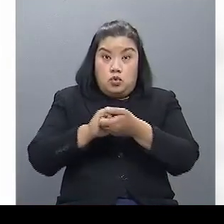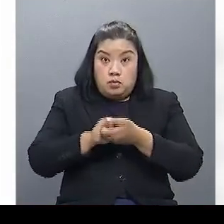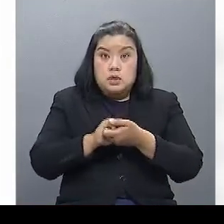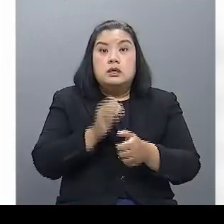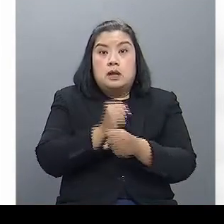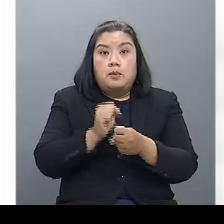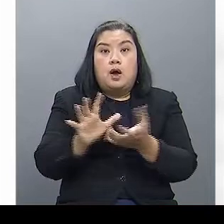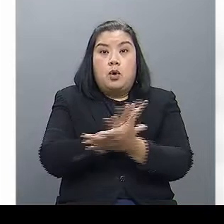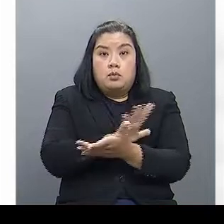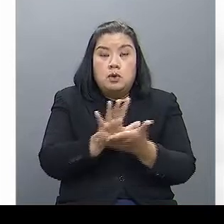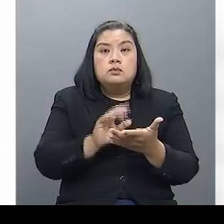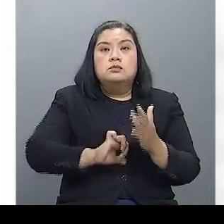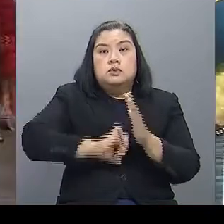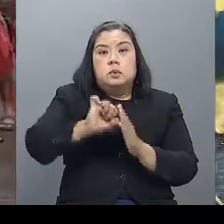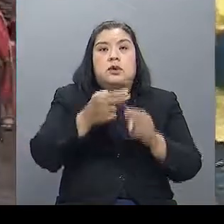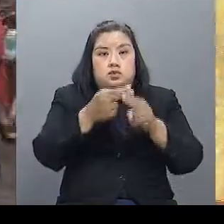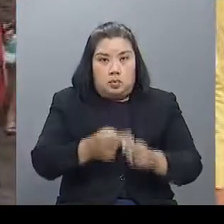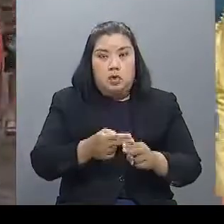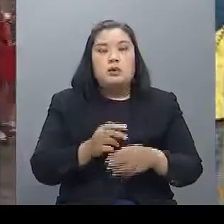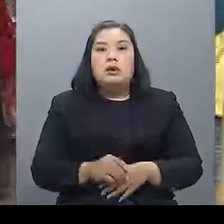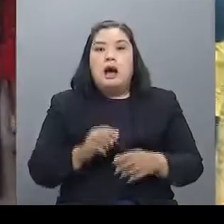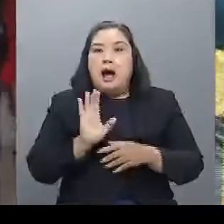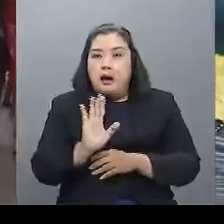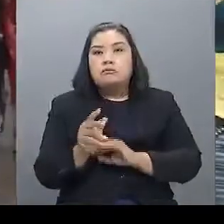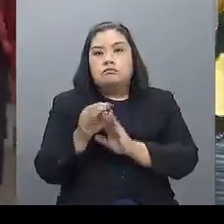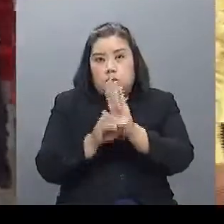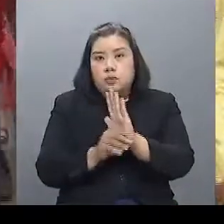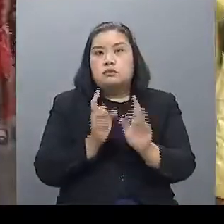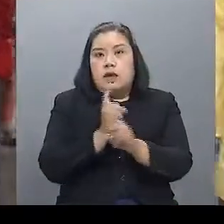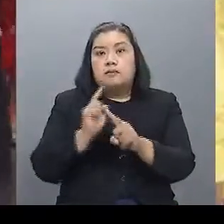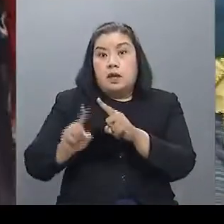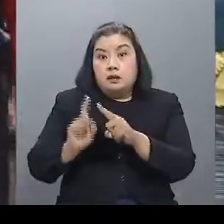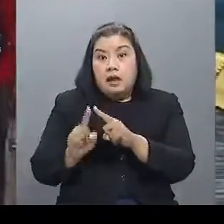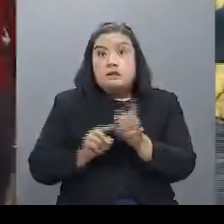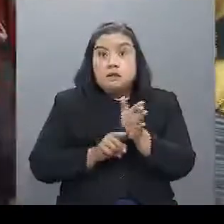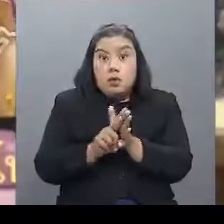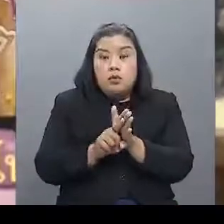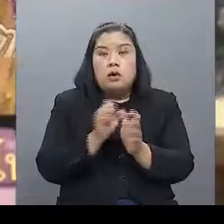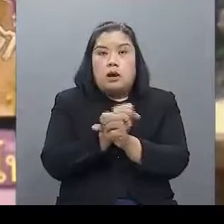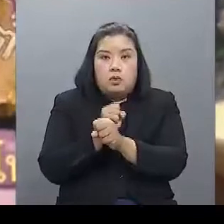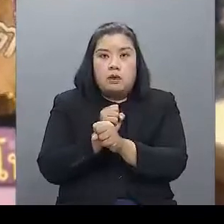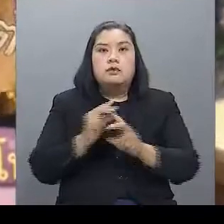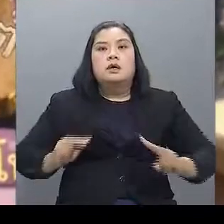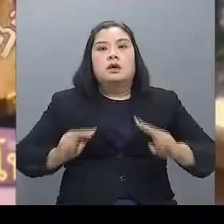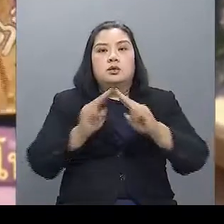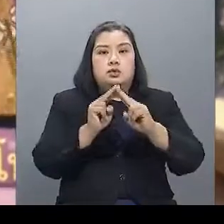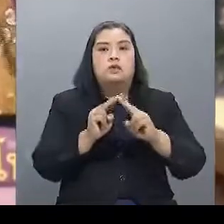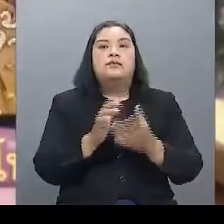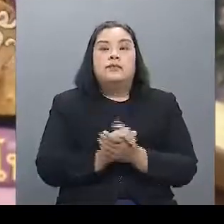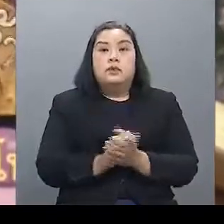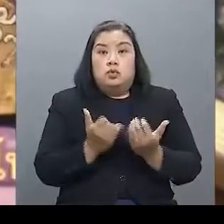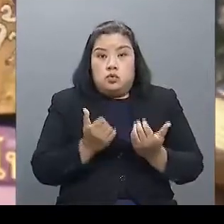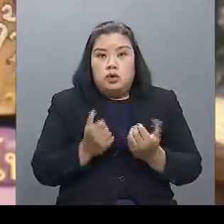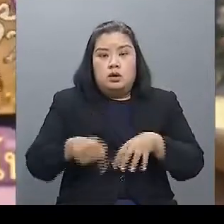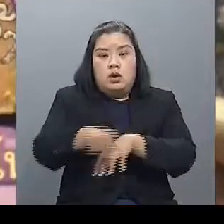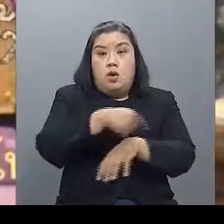เชียงใหม่เท่านั้นโดยต้องปฏิบัติตามมาตรการป้องกันโรคที่ทางราชการกำหนดรวมทั้งกำหนดให้พื้นที่รอบคูเมืองเชียงใหม่